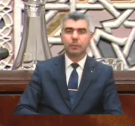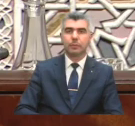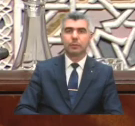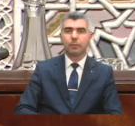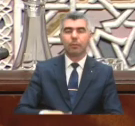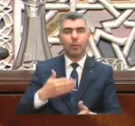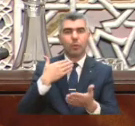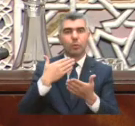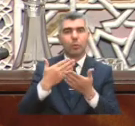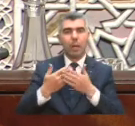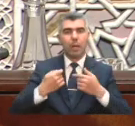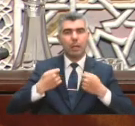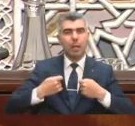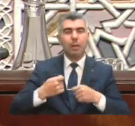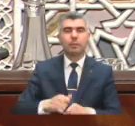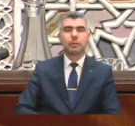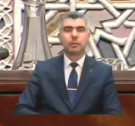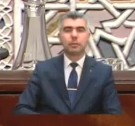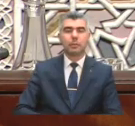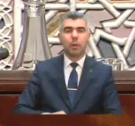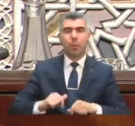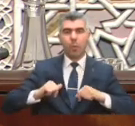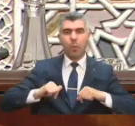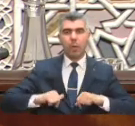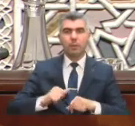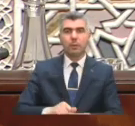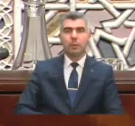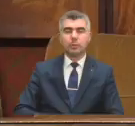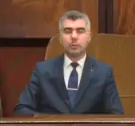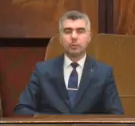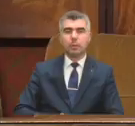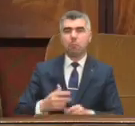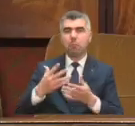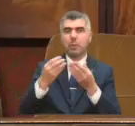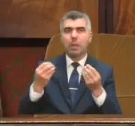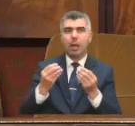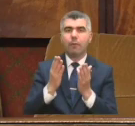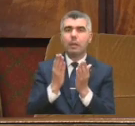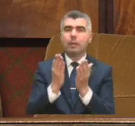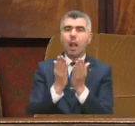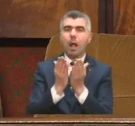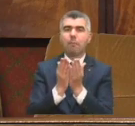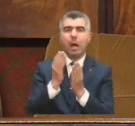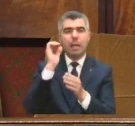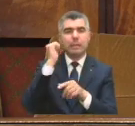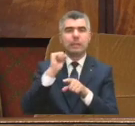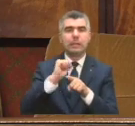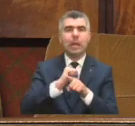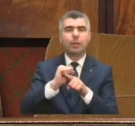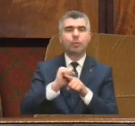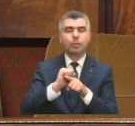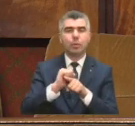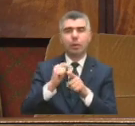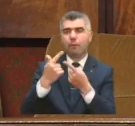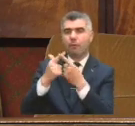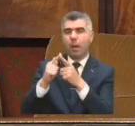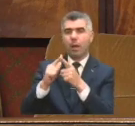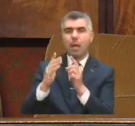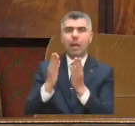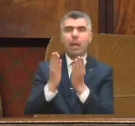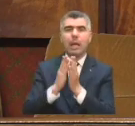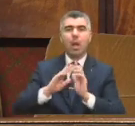شكرا سيد الرئيس. سيد الوزير، يشتكي الطلبة المتدربون بمختلف معاهد